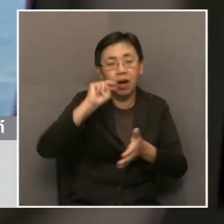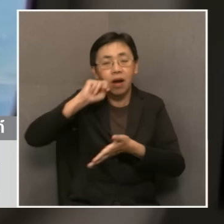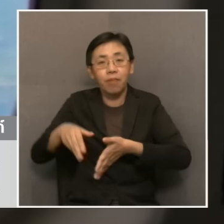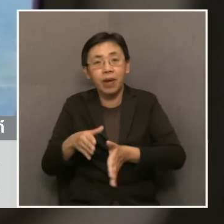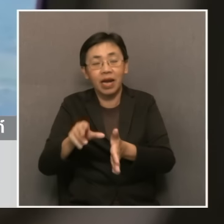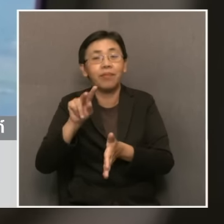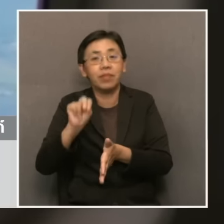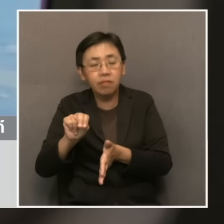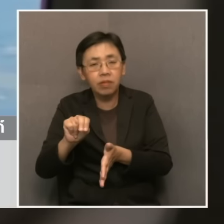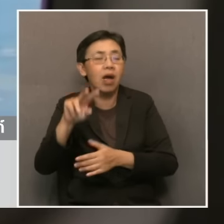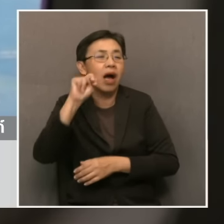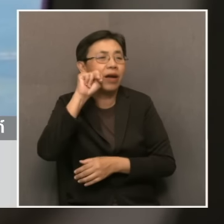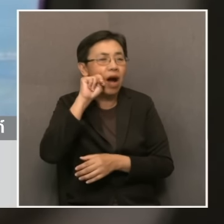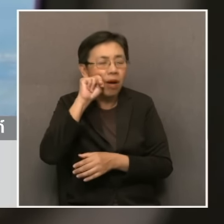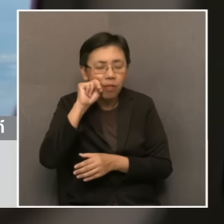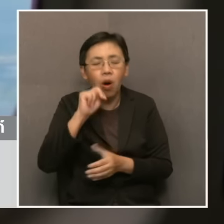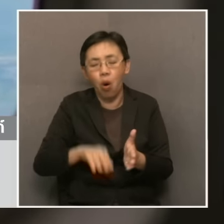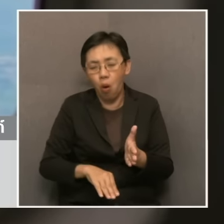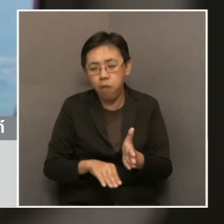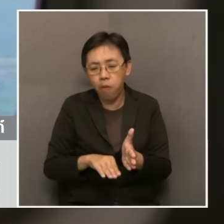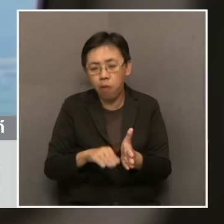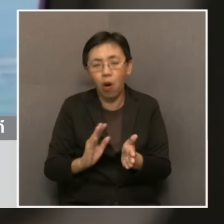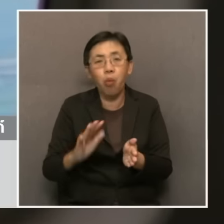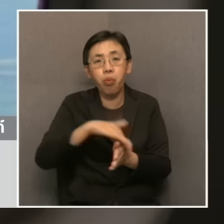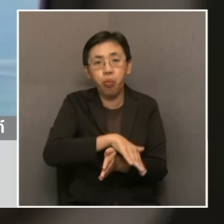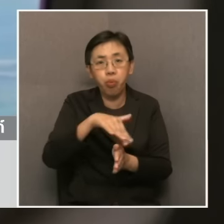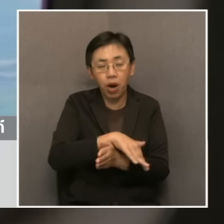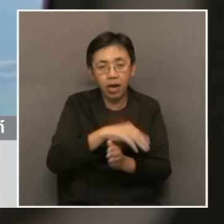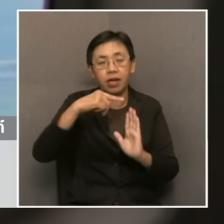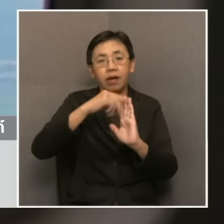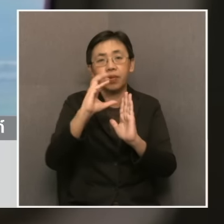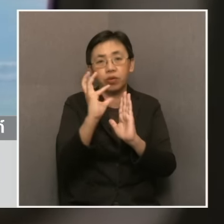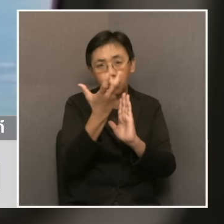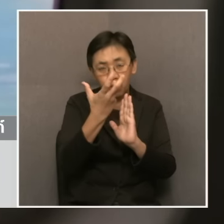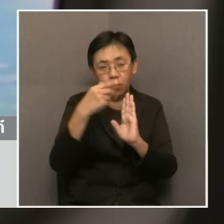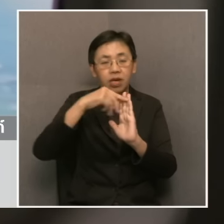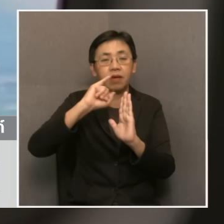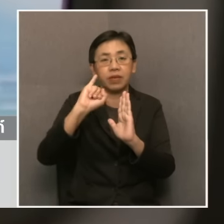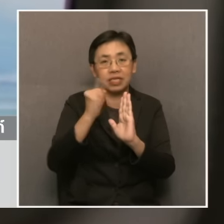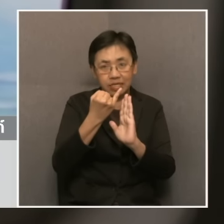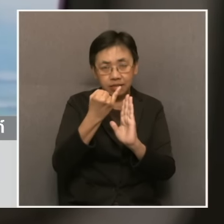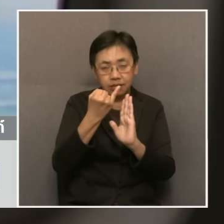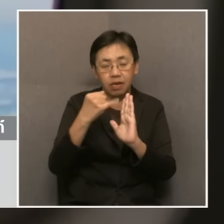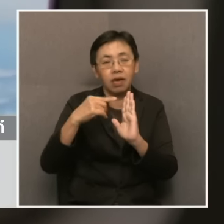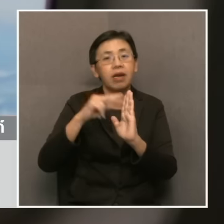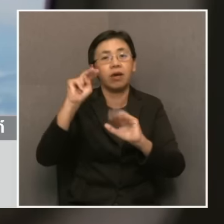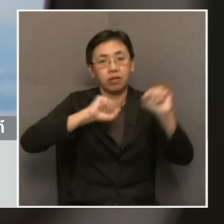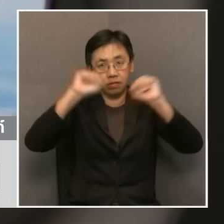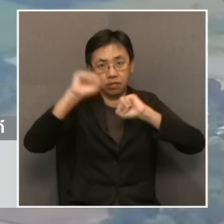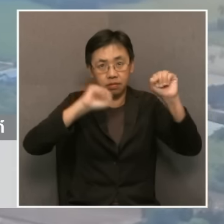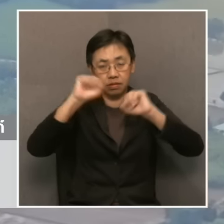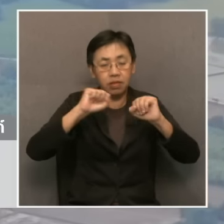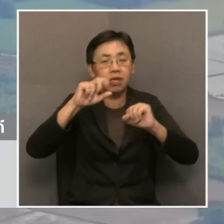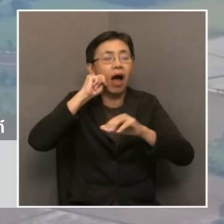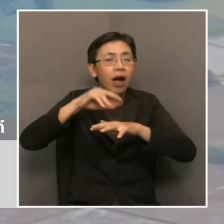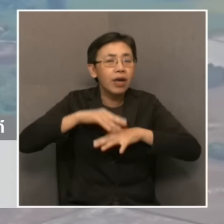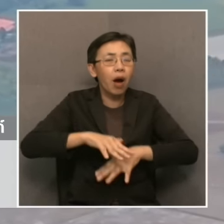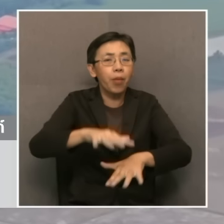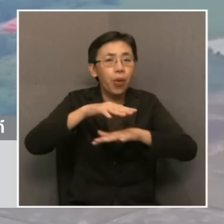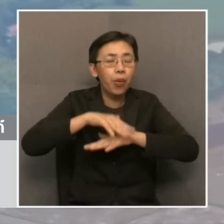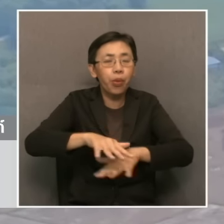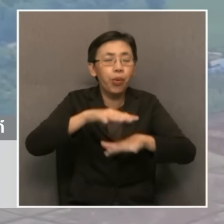น้ำล้นตลิ่งหลายจุดทั้งที่จังหวัดพิษณุโลกพิจิตรและนครสวรรค์ค่ะซึ่งน้ำบางส่วนได้เข้าสู่แก้มลิงตามธร